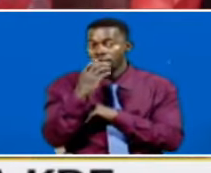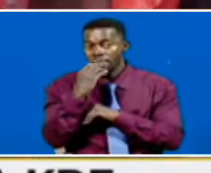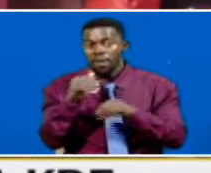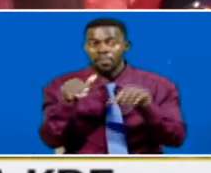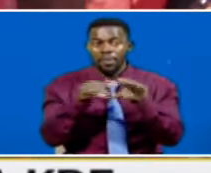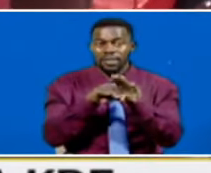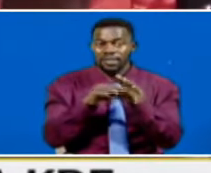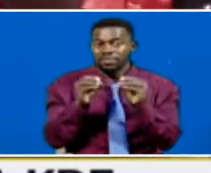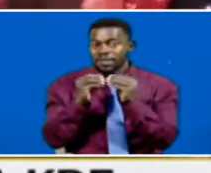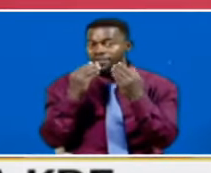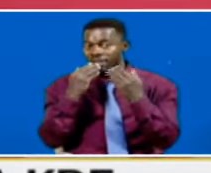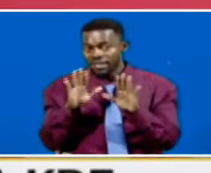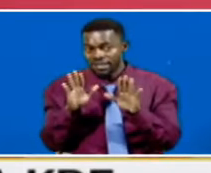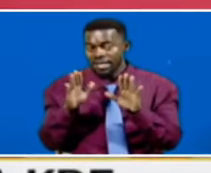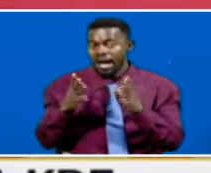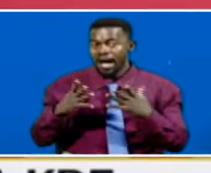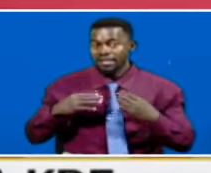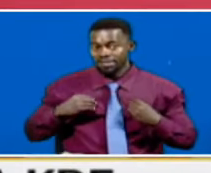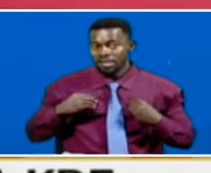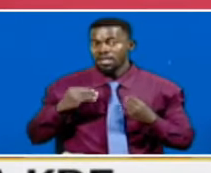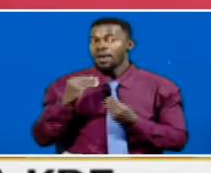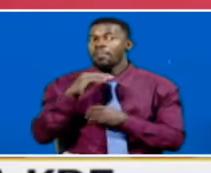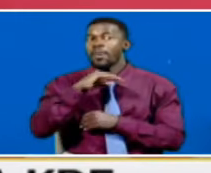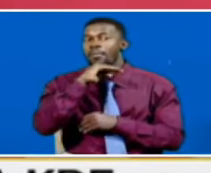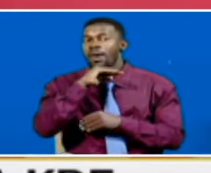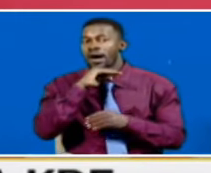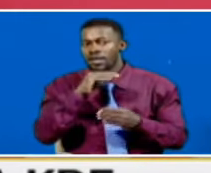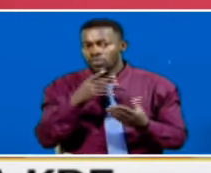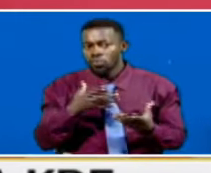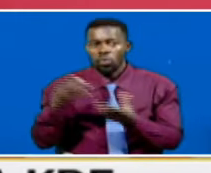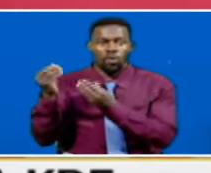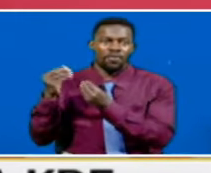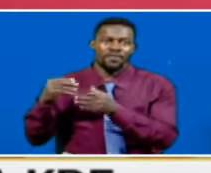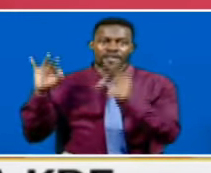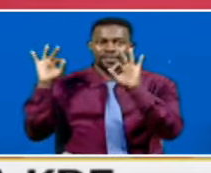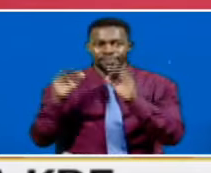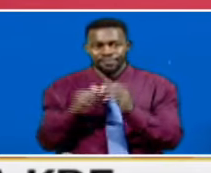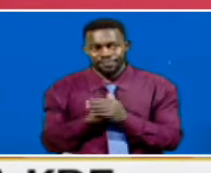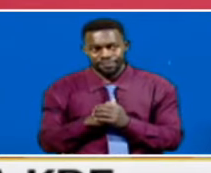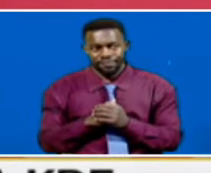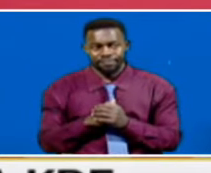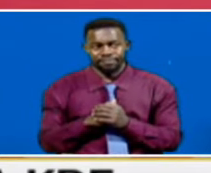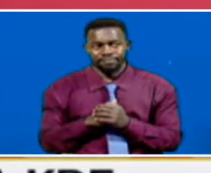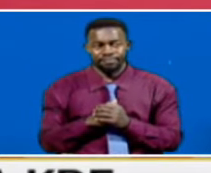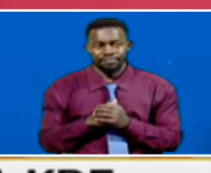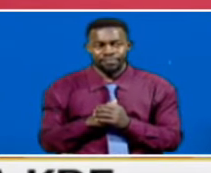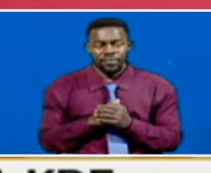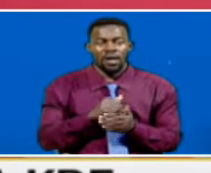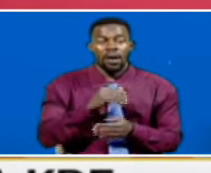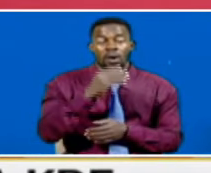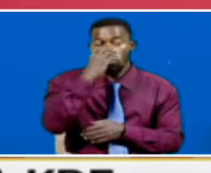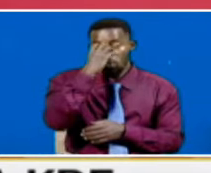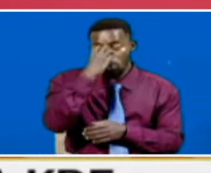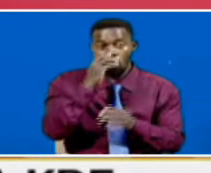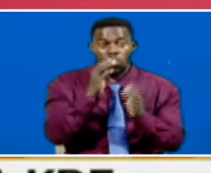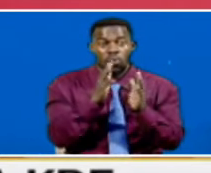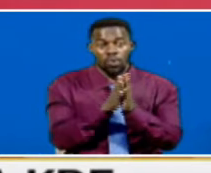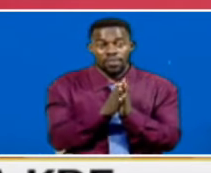wao katika azma hiyo. Starting with President William Ruto and the government